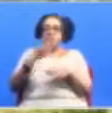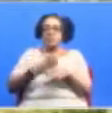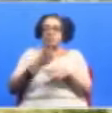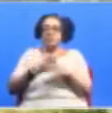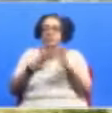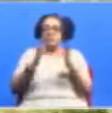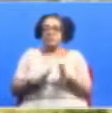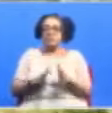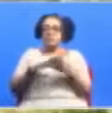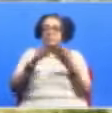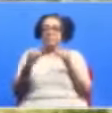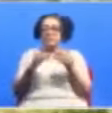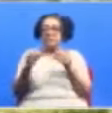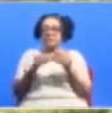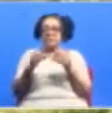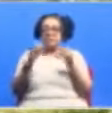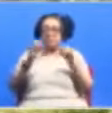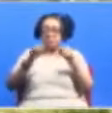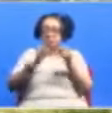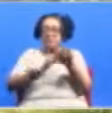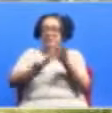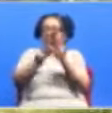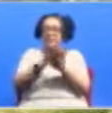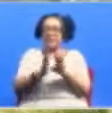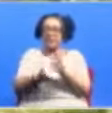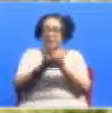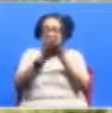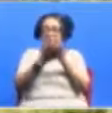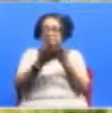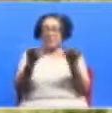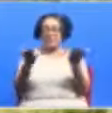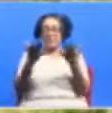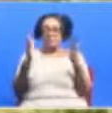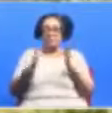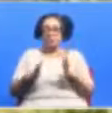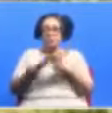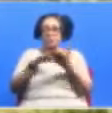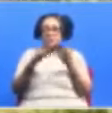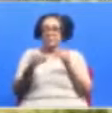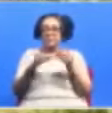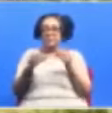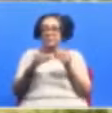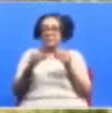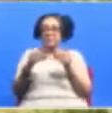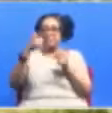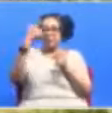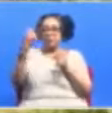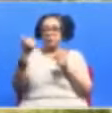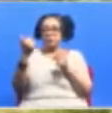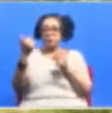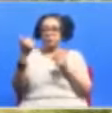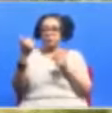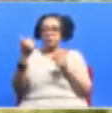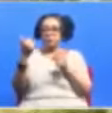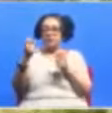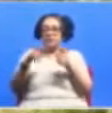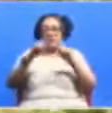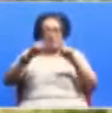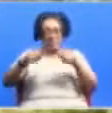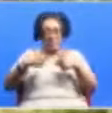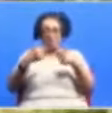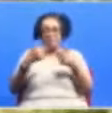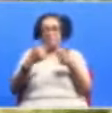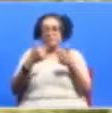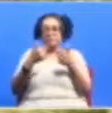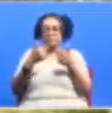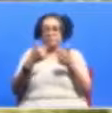with Disabilities iweza kuingilia kati na kusaidia hawa walemavu katika hii eneo kupitia vifaa vya